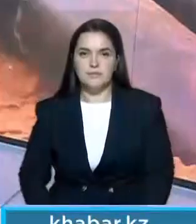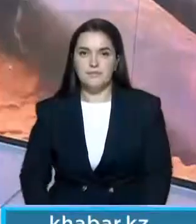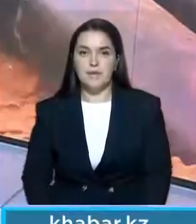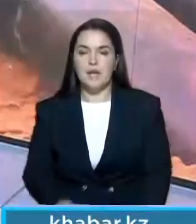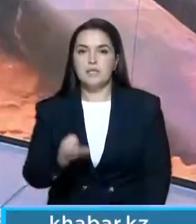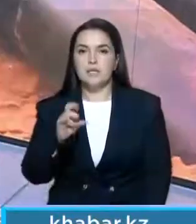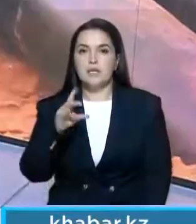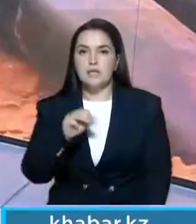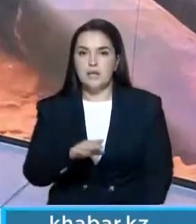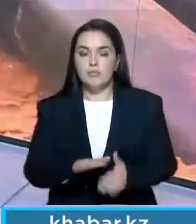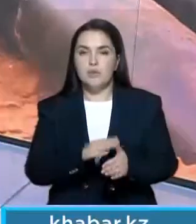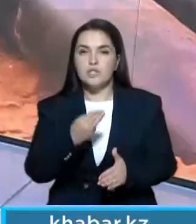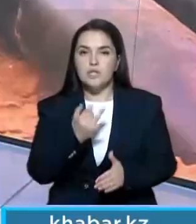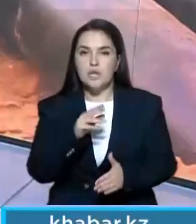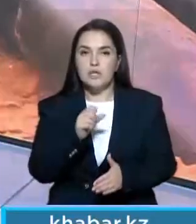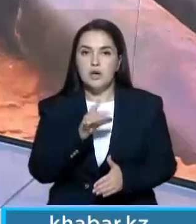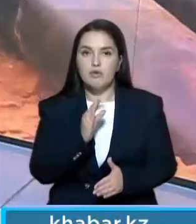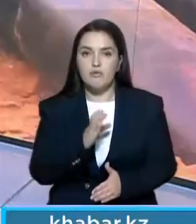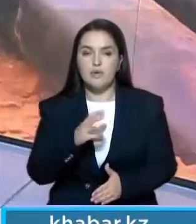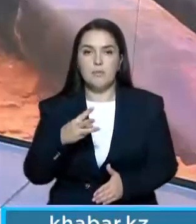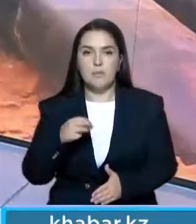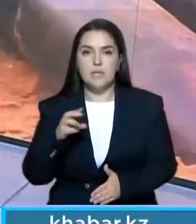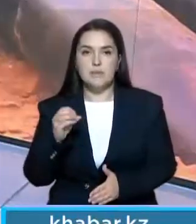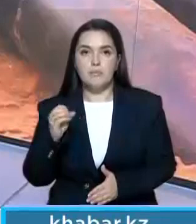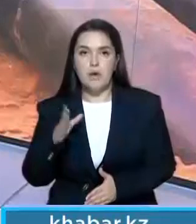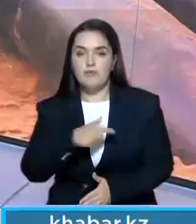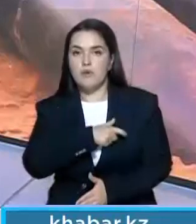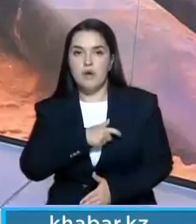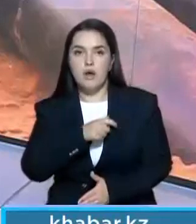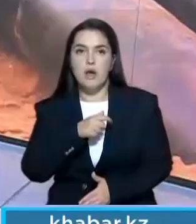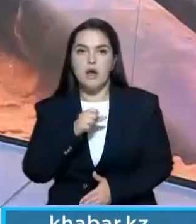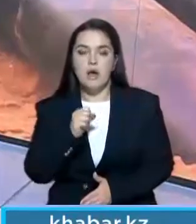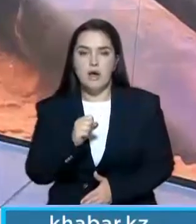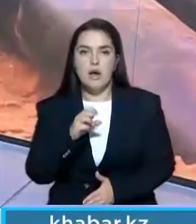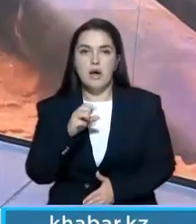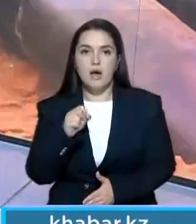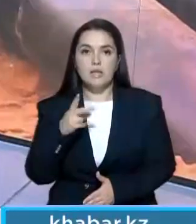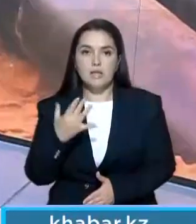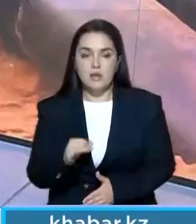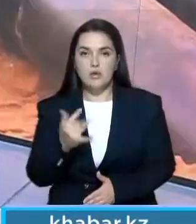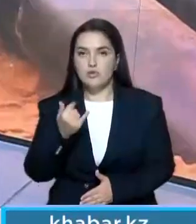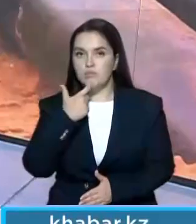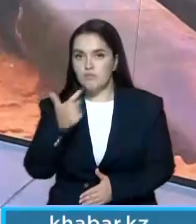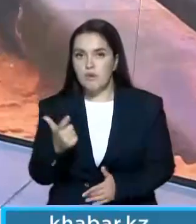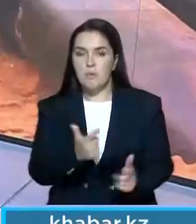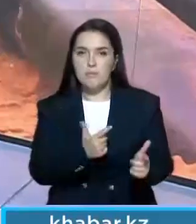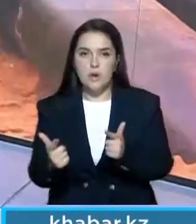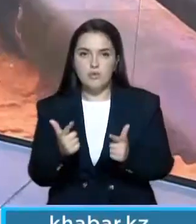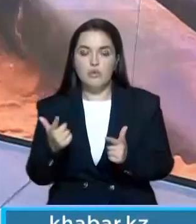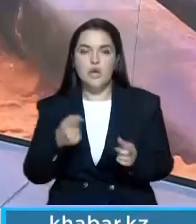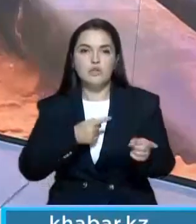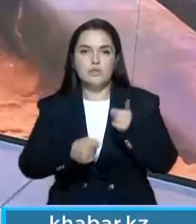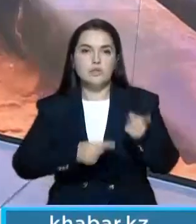А сенаторы Серик Шайдаров и Советбек Медибаев, а также депутат Мажилиса Аманжол Алтай сегодня ознакомились с подготовкой к отопительному сезону в